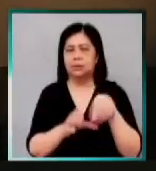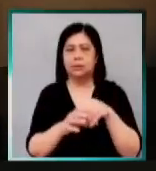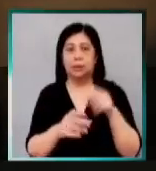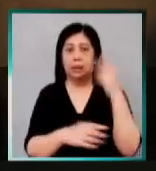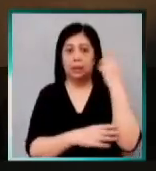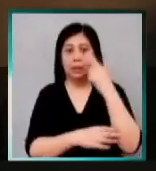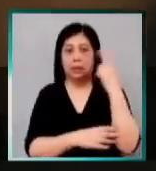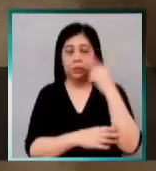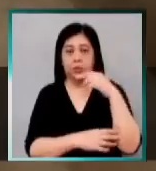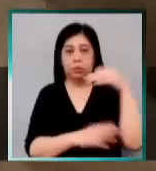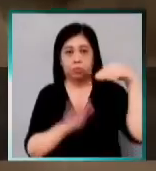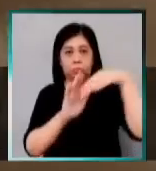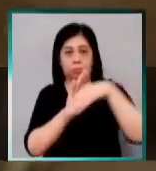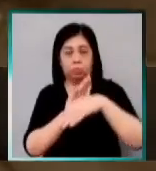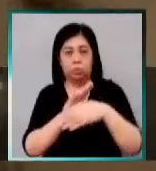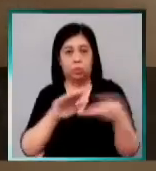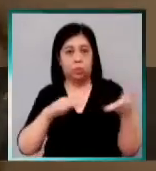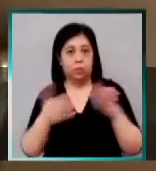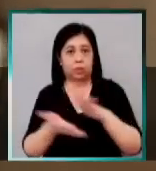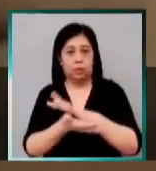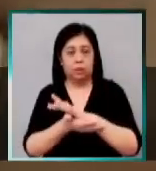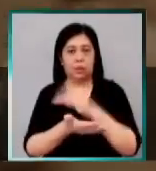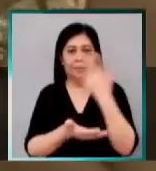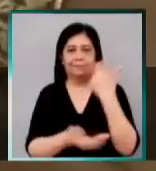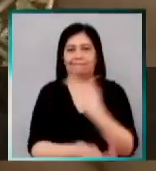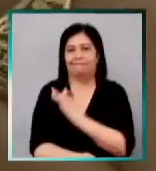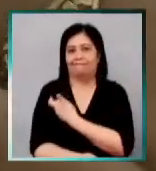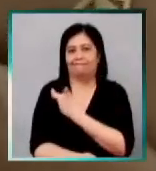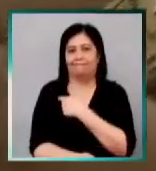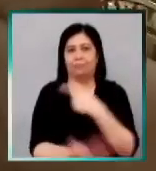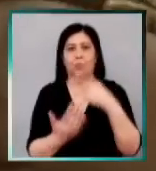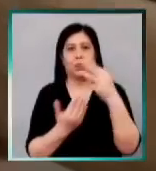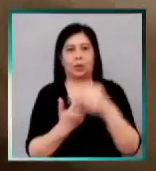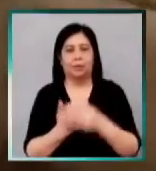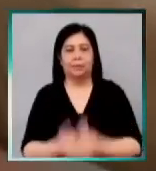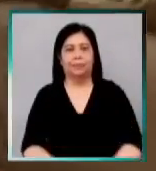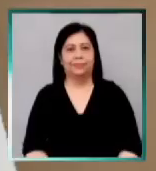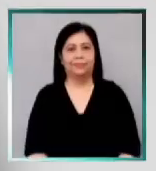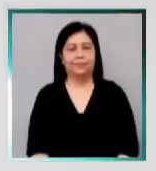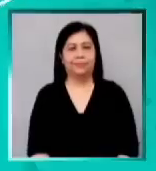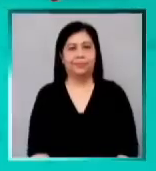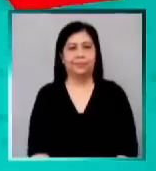ng COVID deaths ay ang vaccination program.